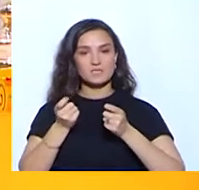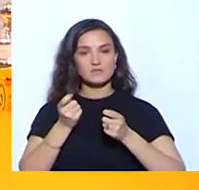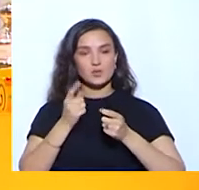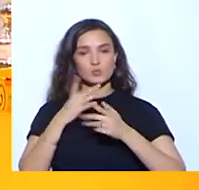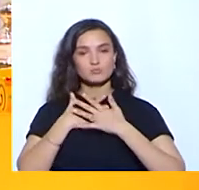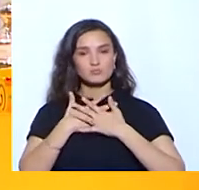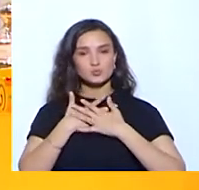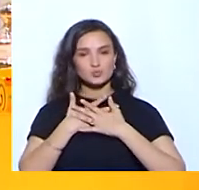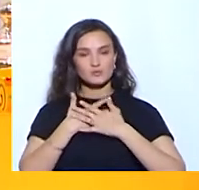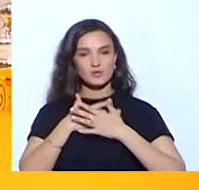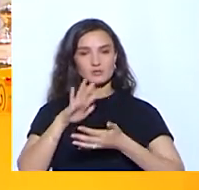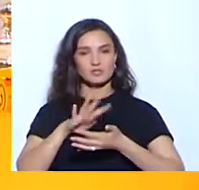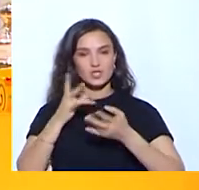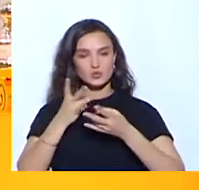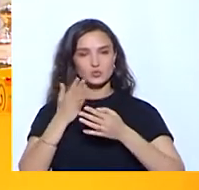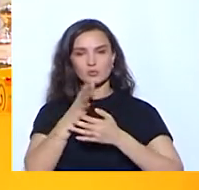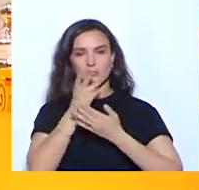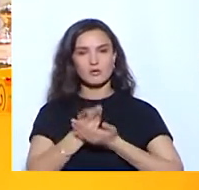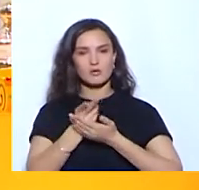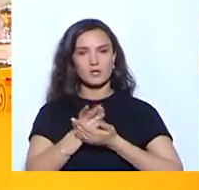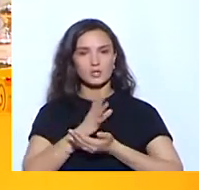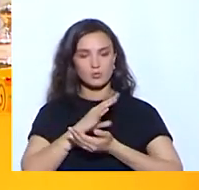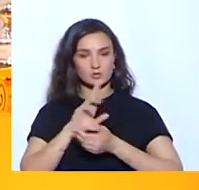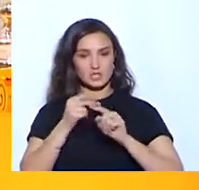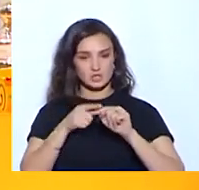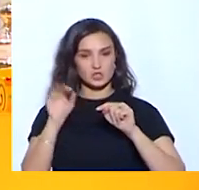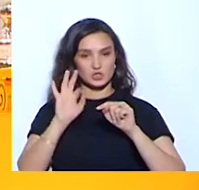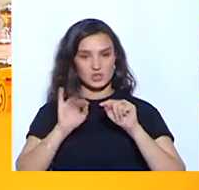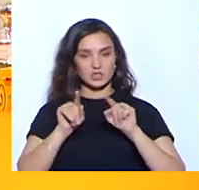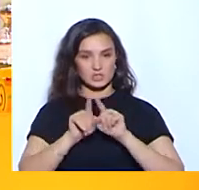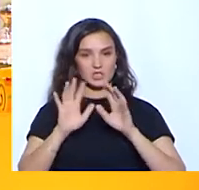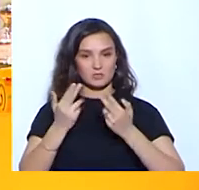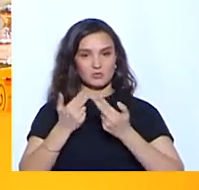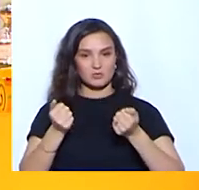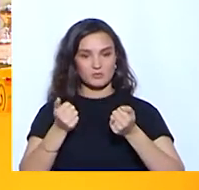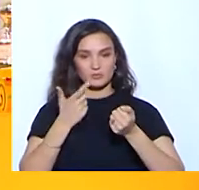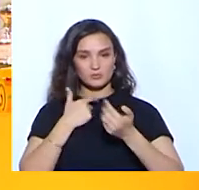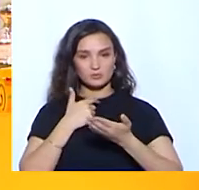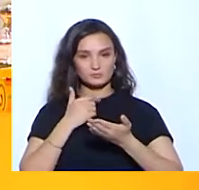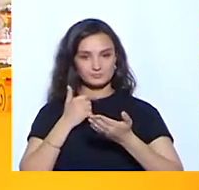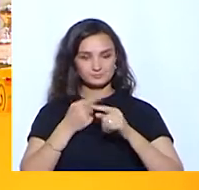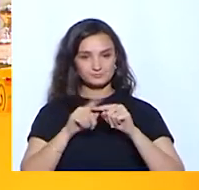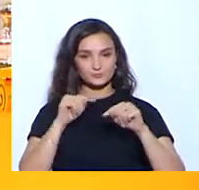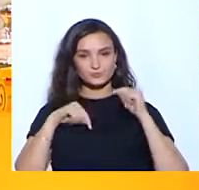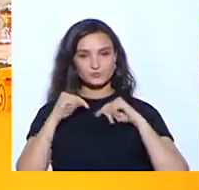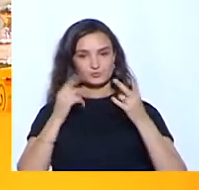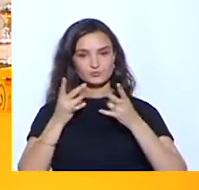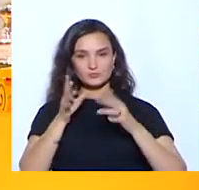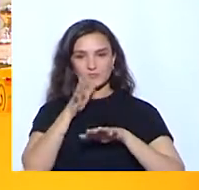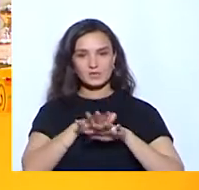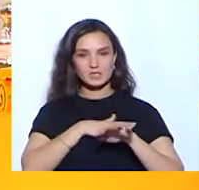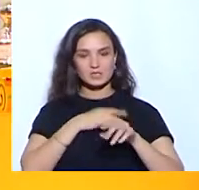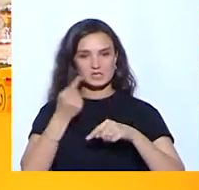თუ ხანგრძლივად იყო წოლით რეჟიმში და ეს ხშირად ასე ხდება, ხომ ასეა ბატონო სანდრო? როდესაც ორგანიზმი ჭირდება